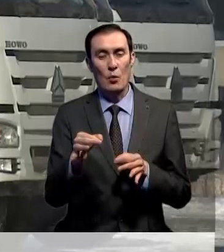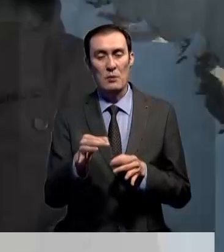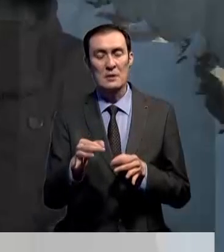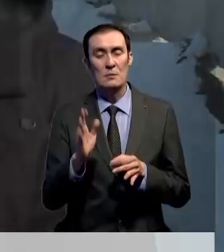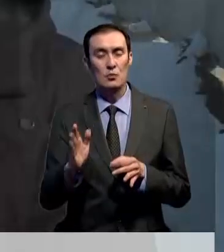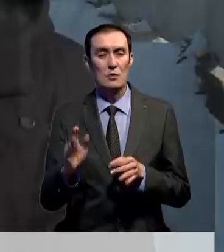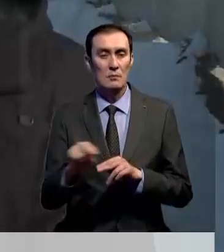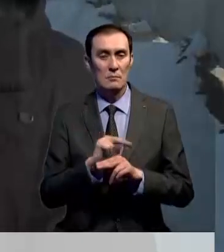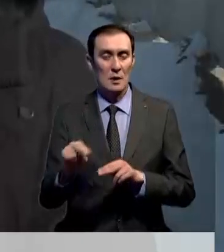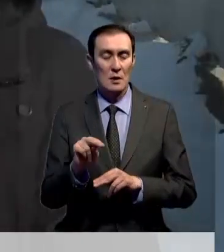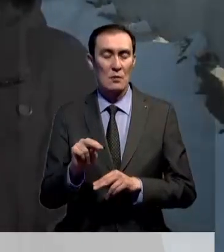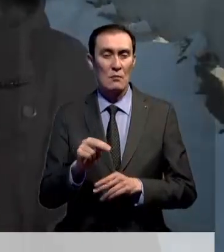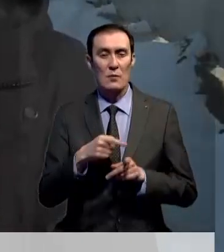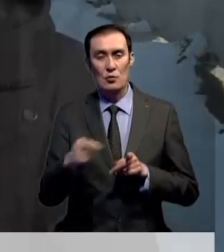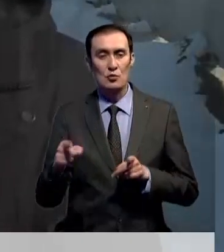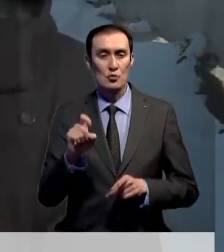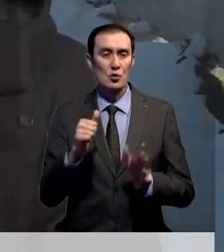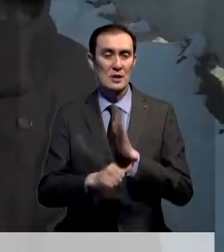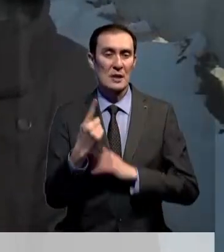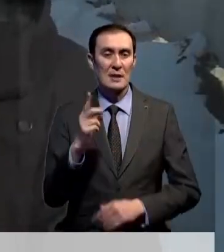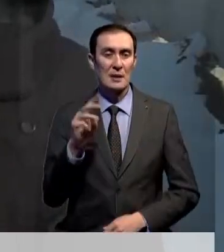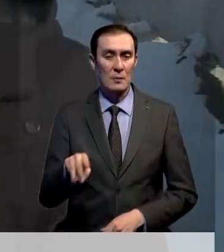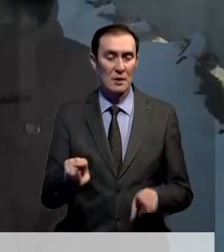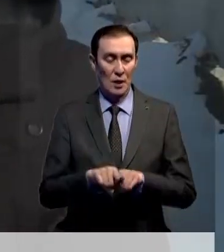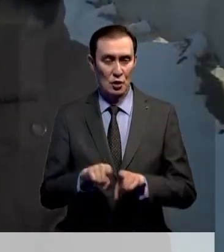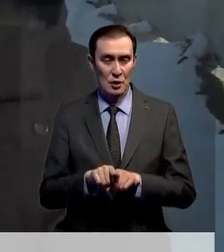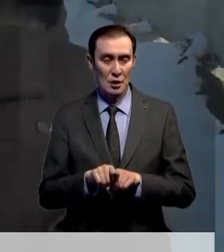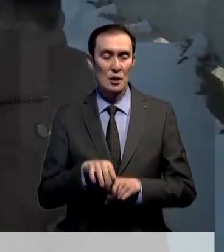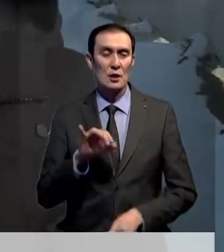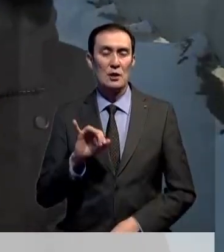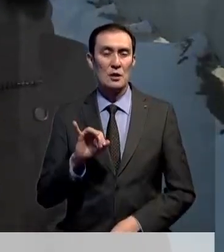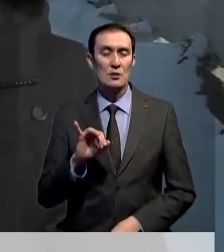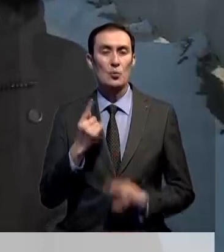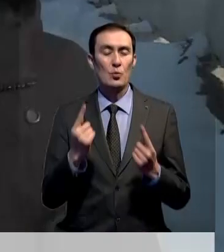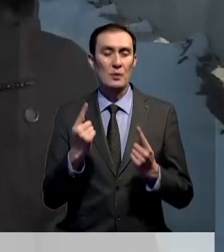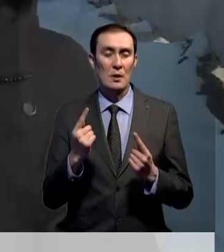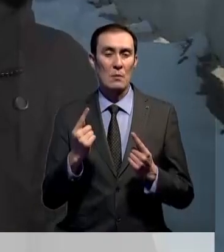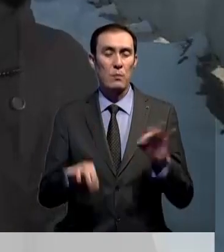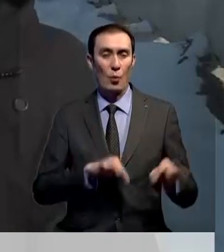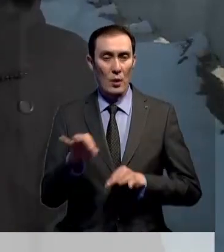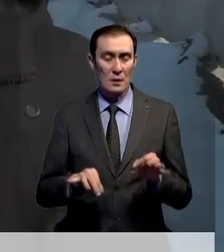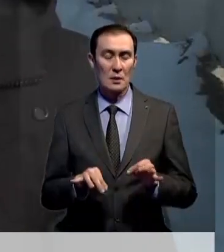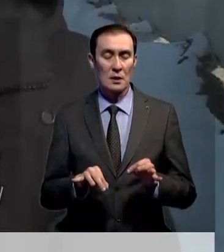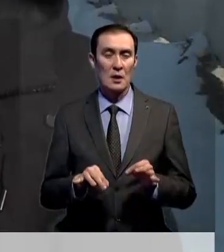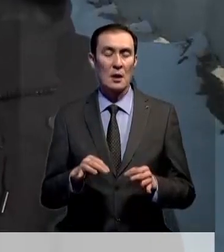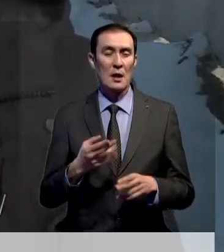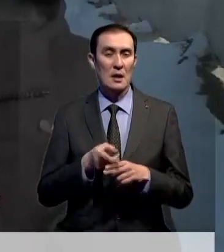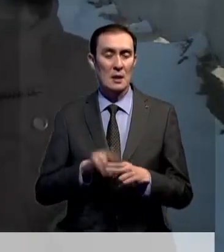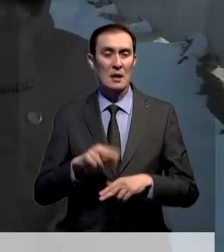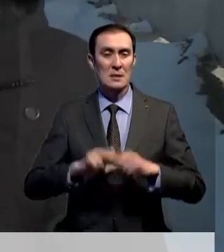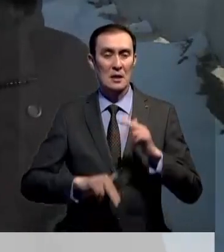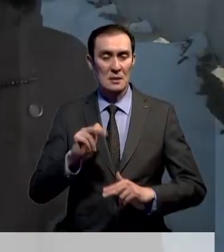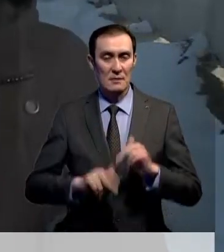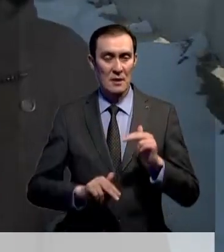будут проведены работы общей протяженностью 161 километр. Из крупных проектов следует отметить